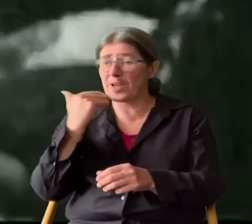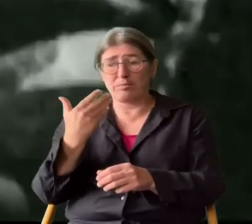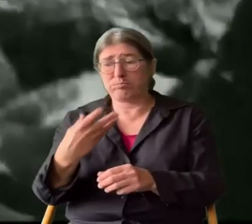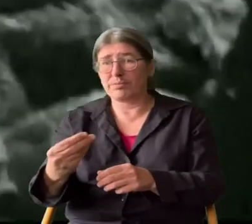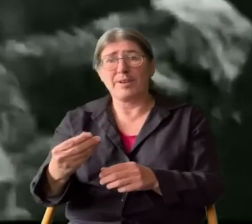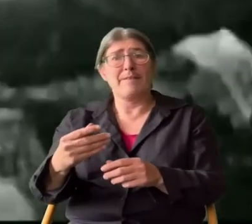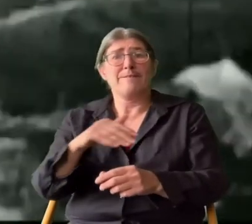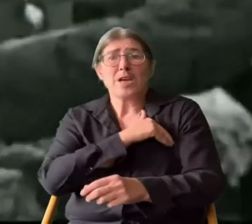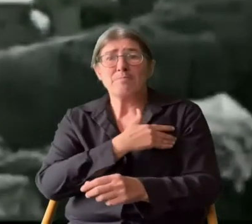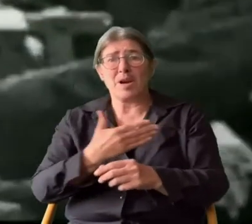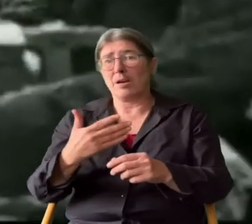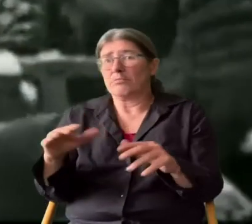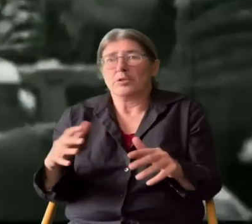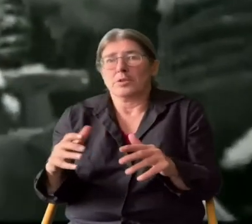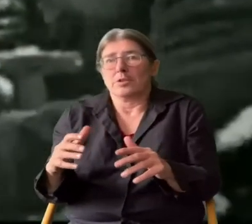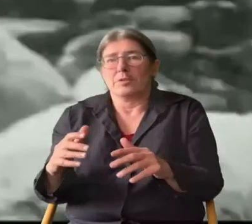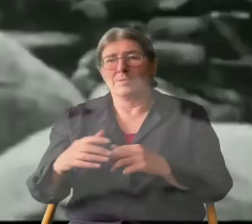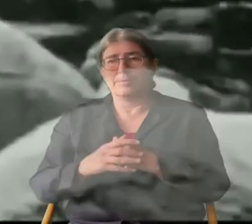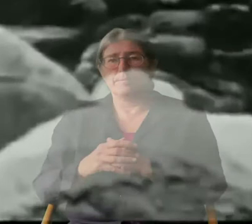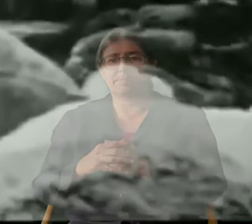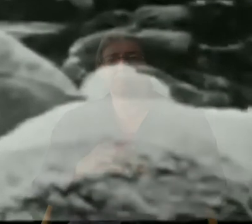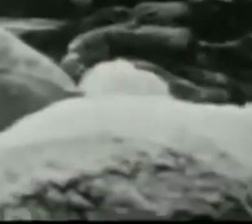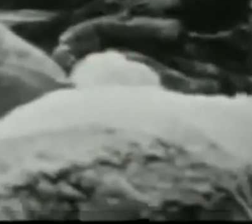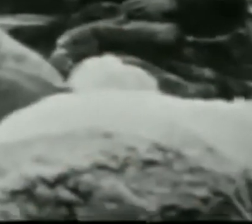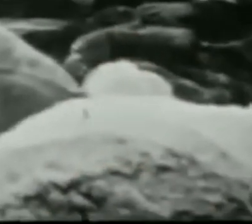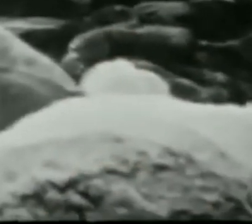Viele bekommen Fieber, fangen an zu zittern.